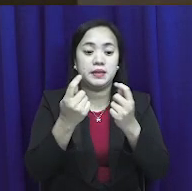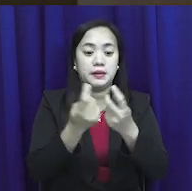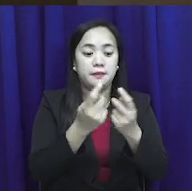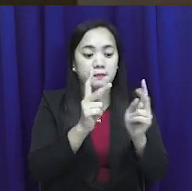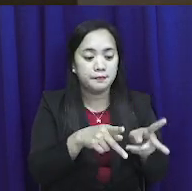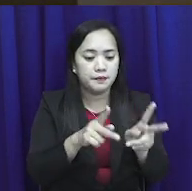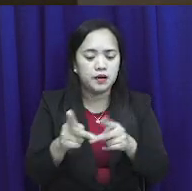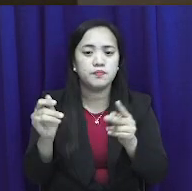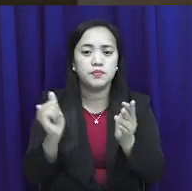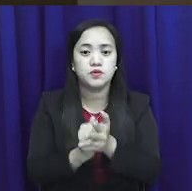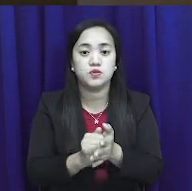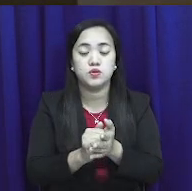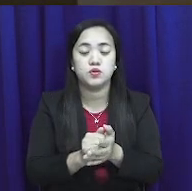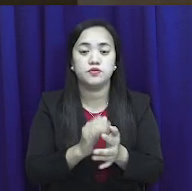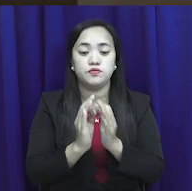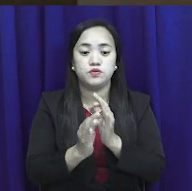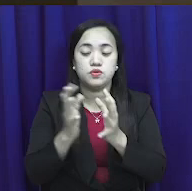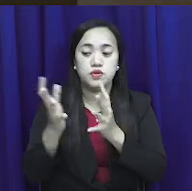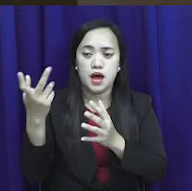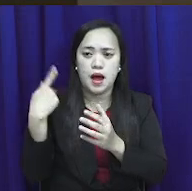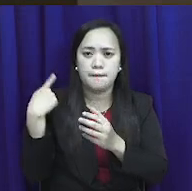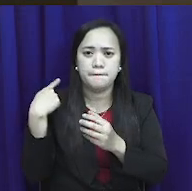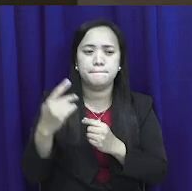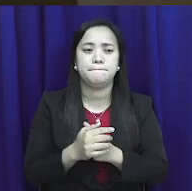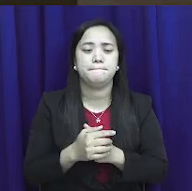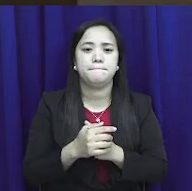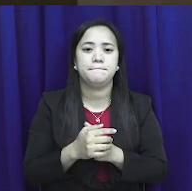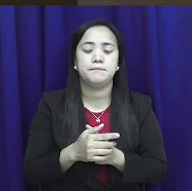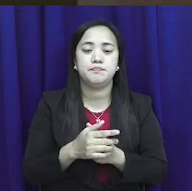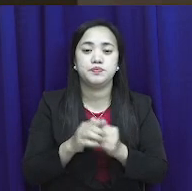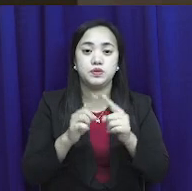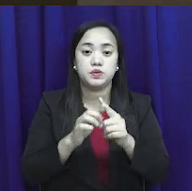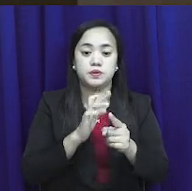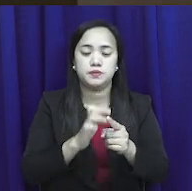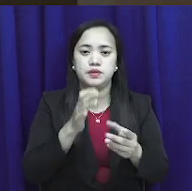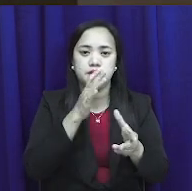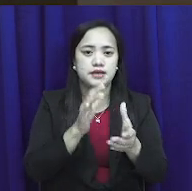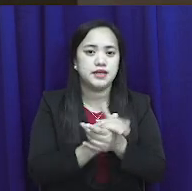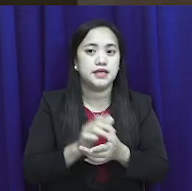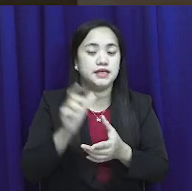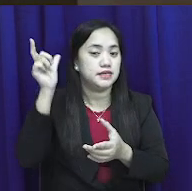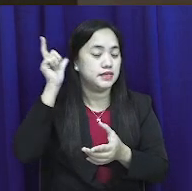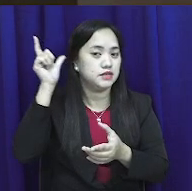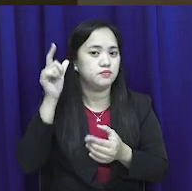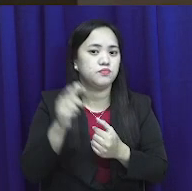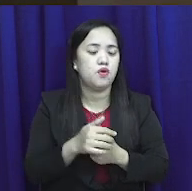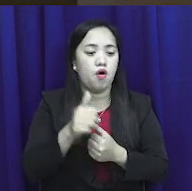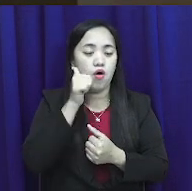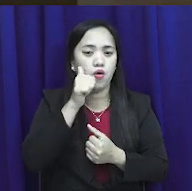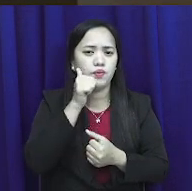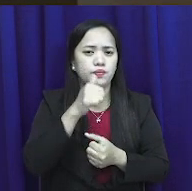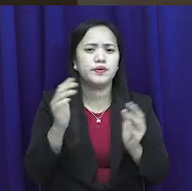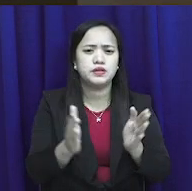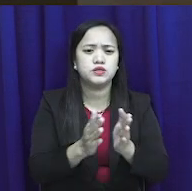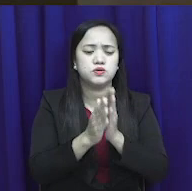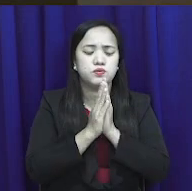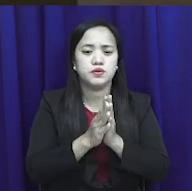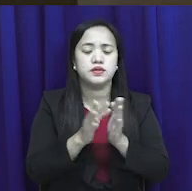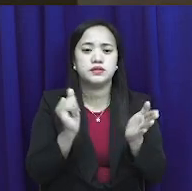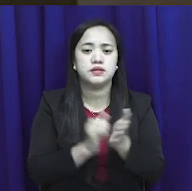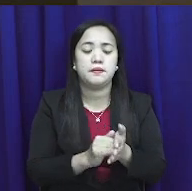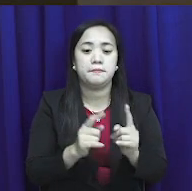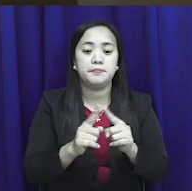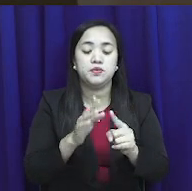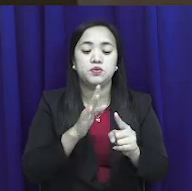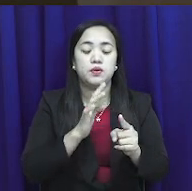kayong maging asawa at maging ina mm Okay Makinig kayo ng maigi sanayin niyo na ngayon na maging